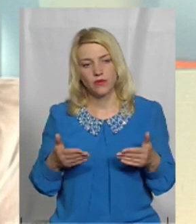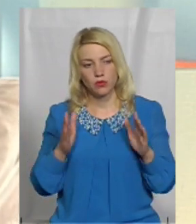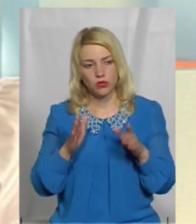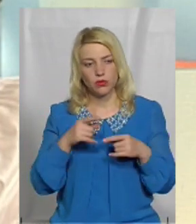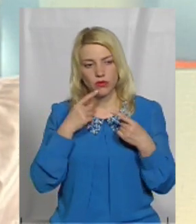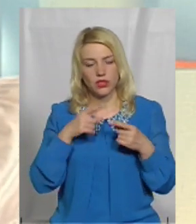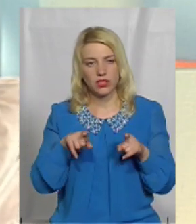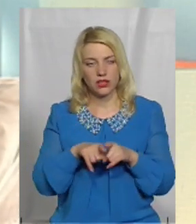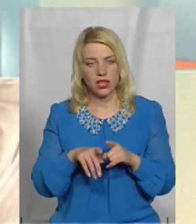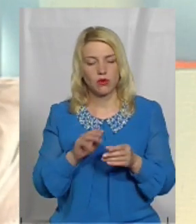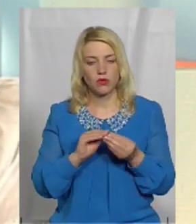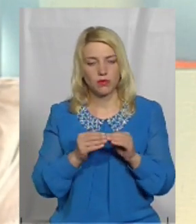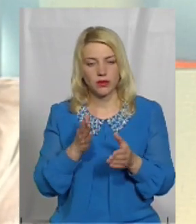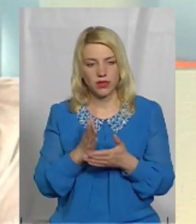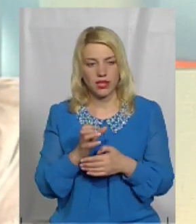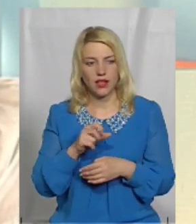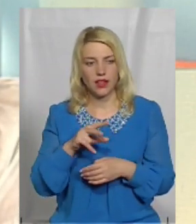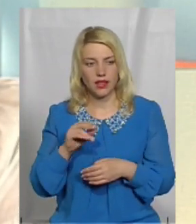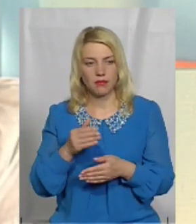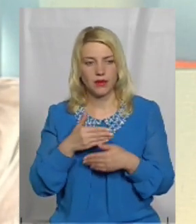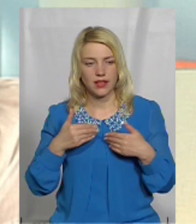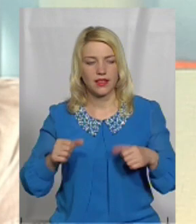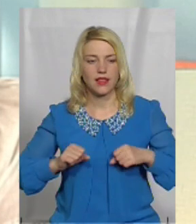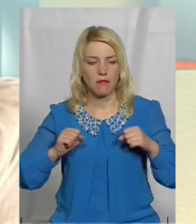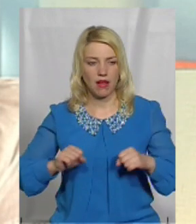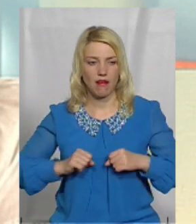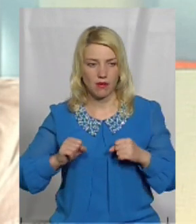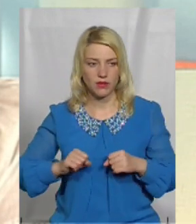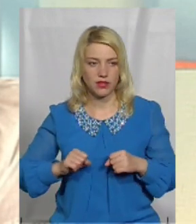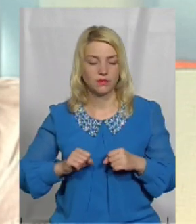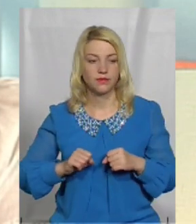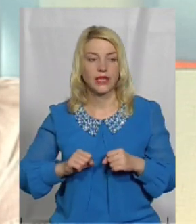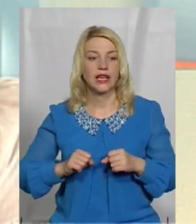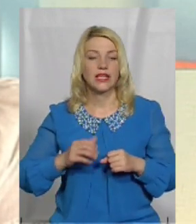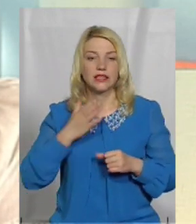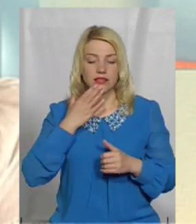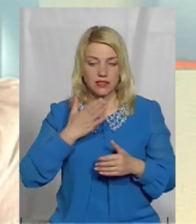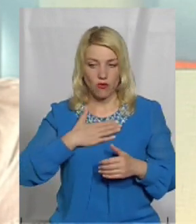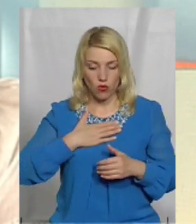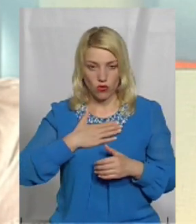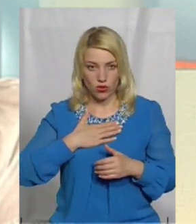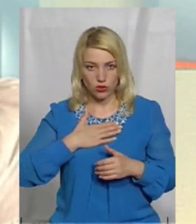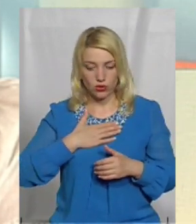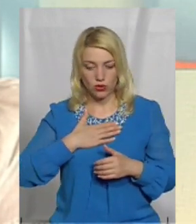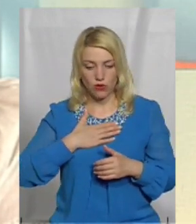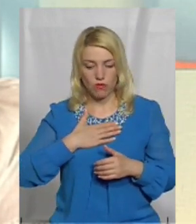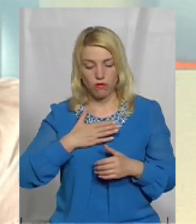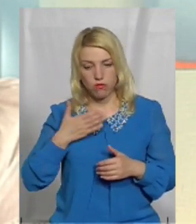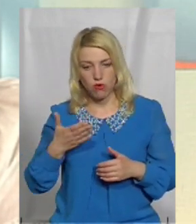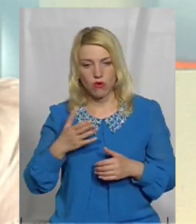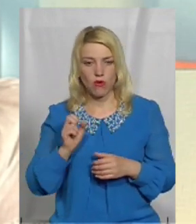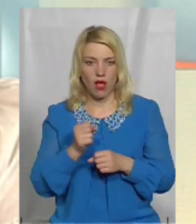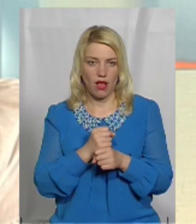будемо говорити так, проблеми є, але ми намагаємося зі свого боку, з боку